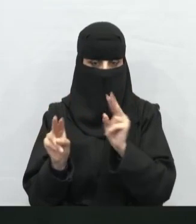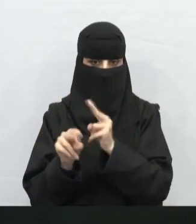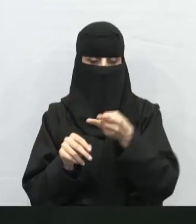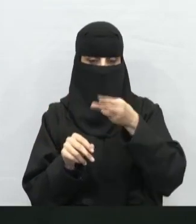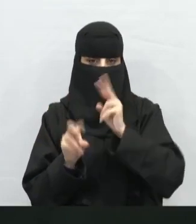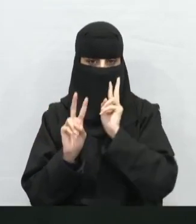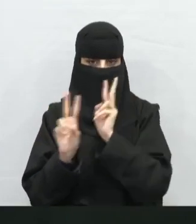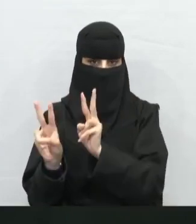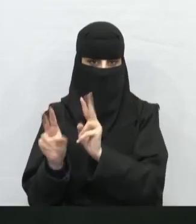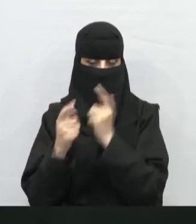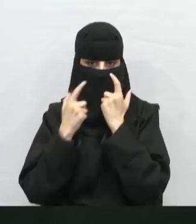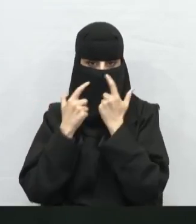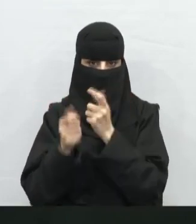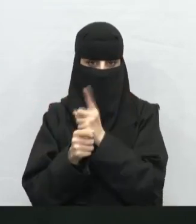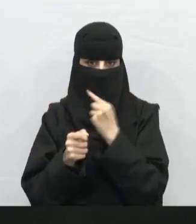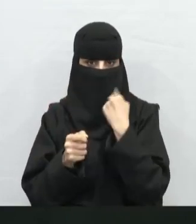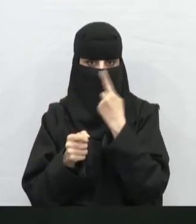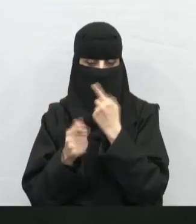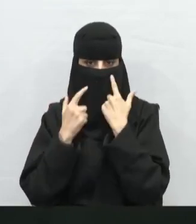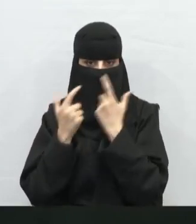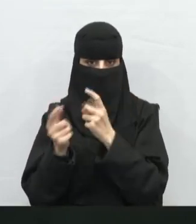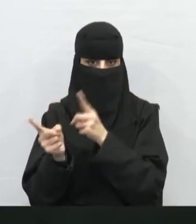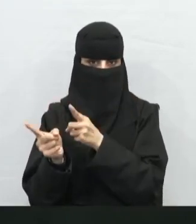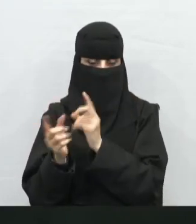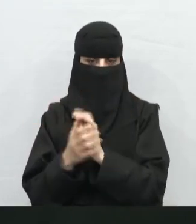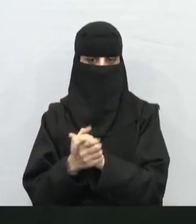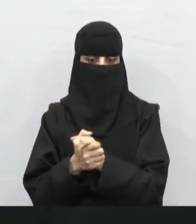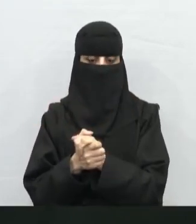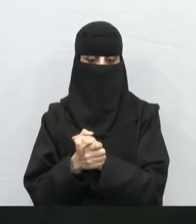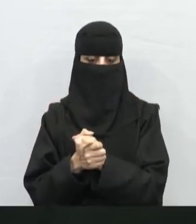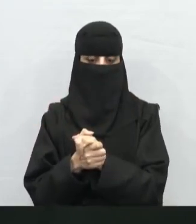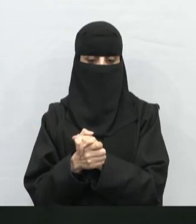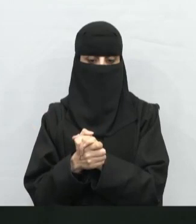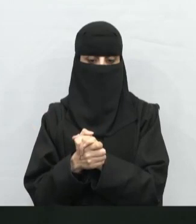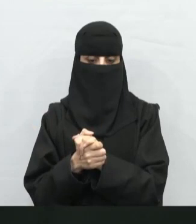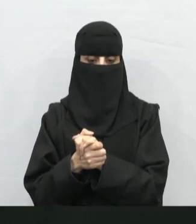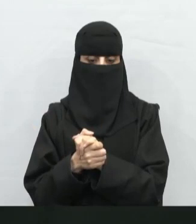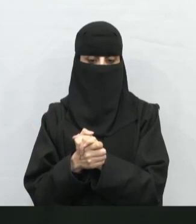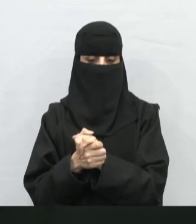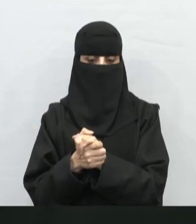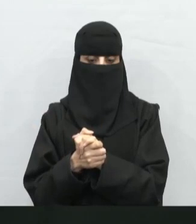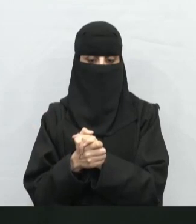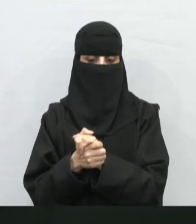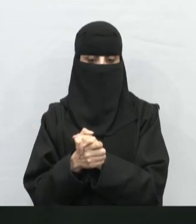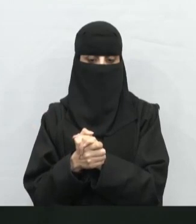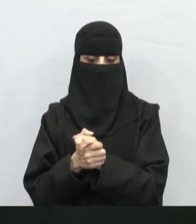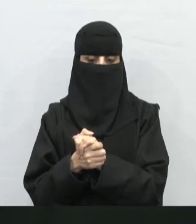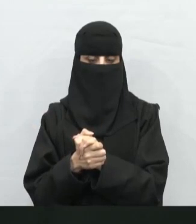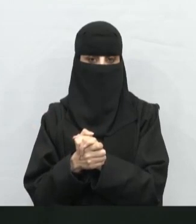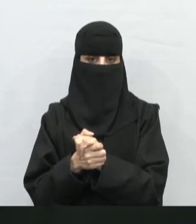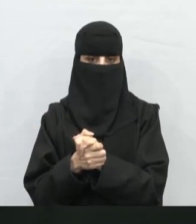مره اخرى انطقوا هذه الكلمه احسنتم نطقنا هذه الكلمه وقراناها بتنوين الضم